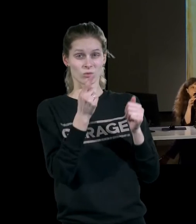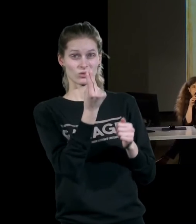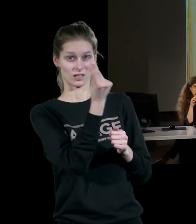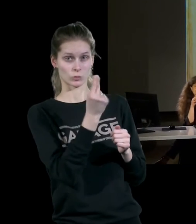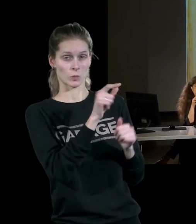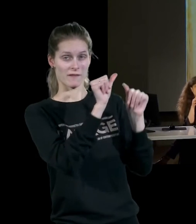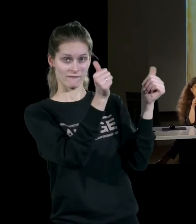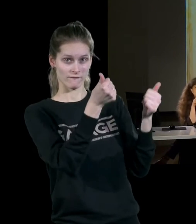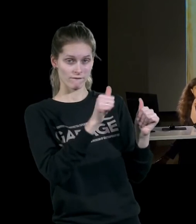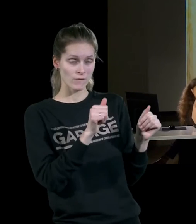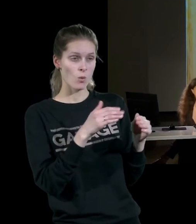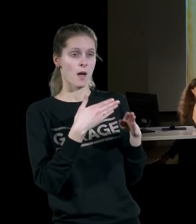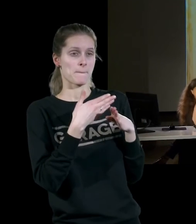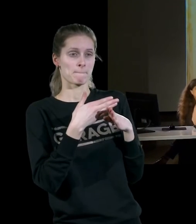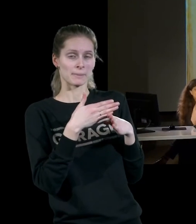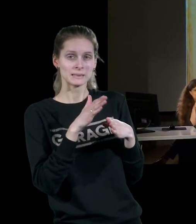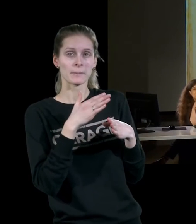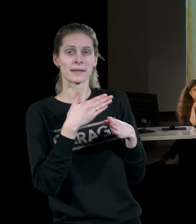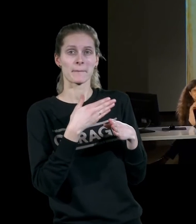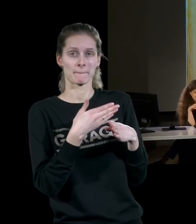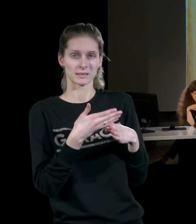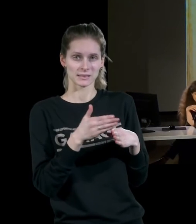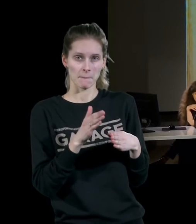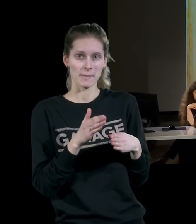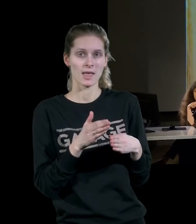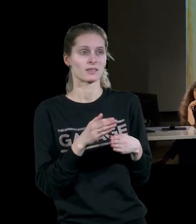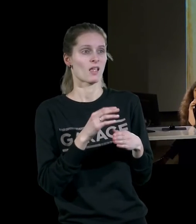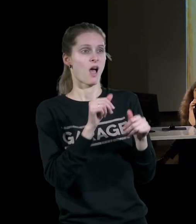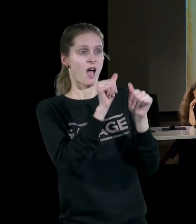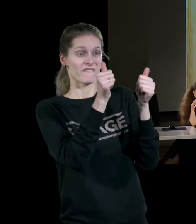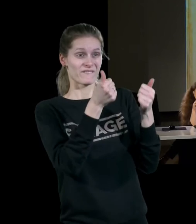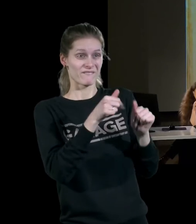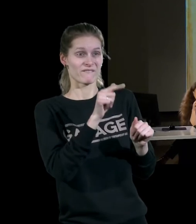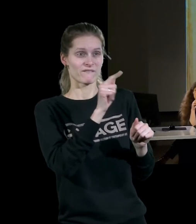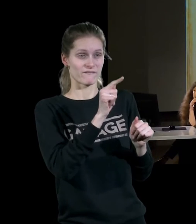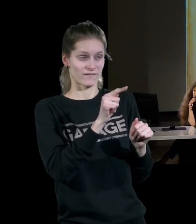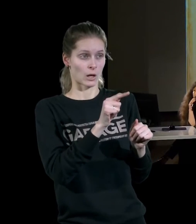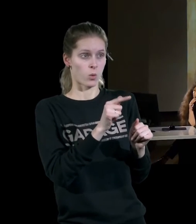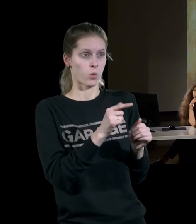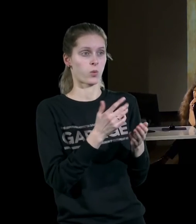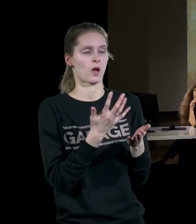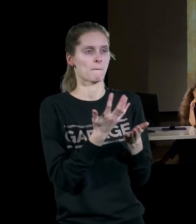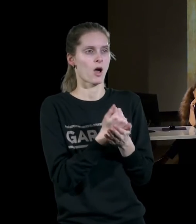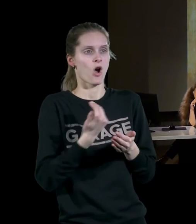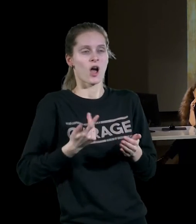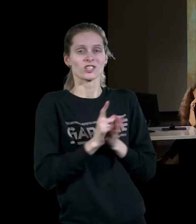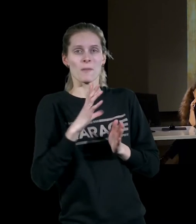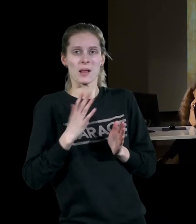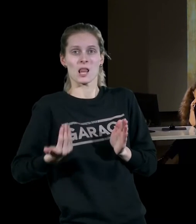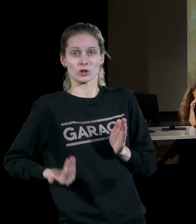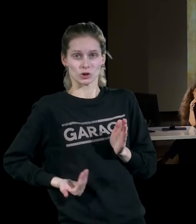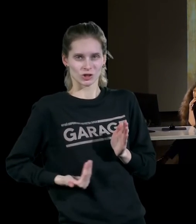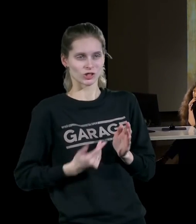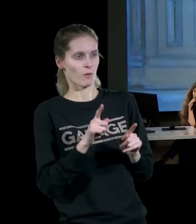из персонажей более-менее условно живых превращают, обретают такую статуарность, да, что это скорее скульптуры,